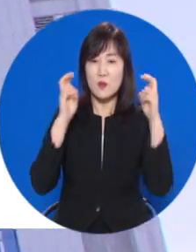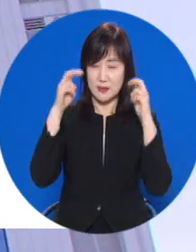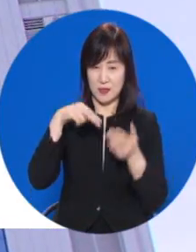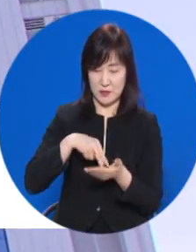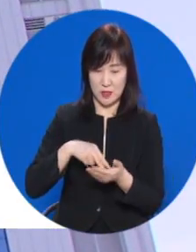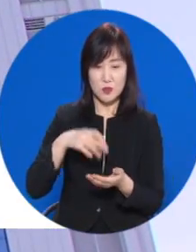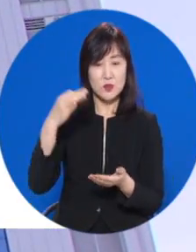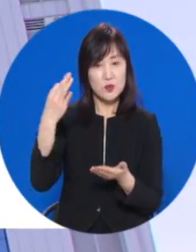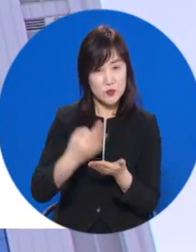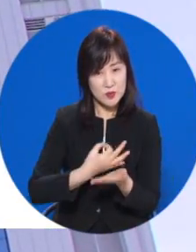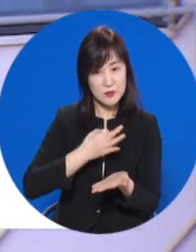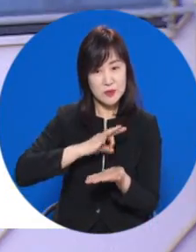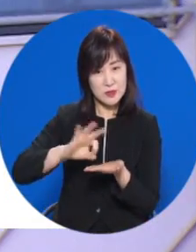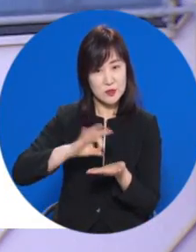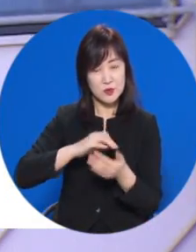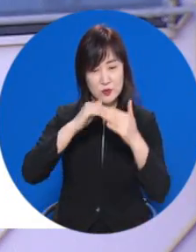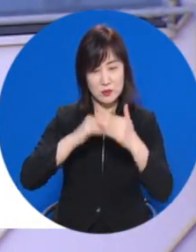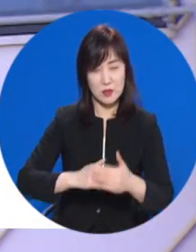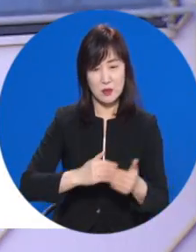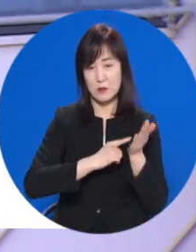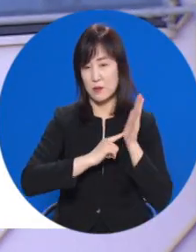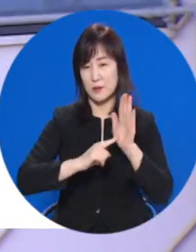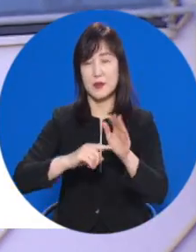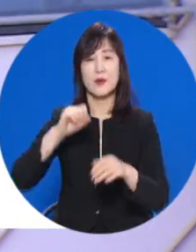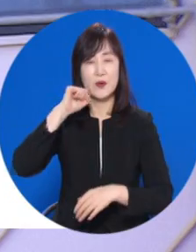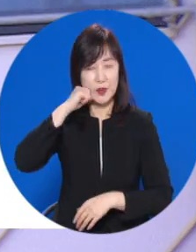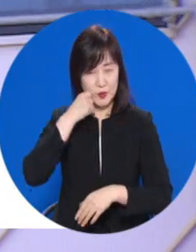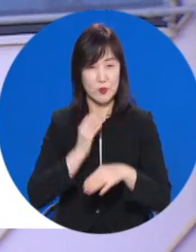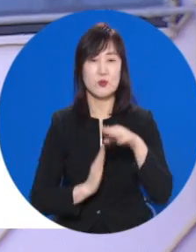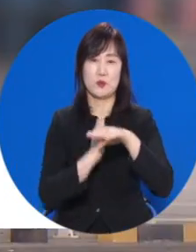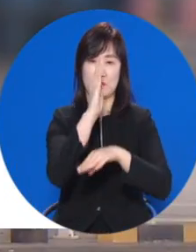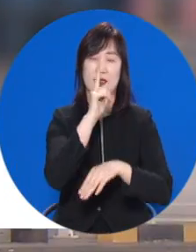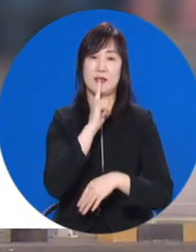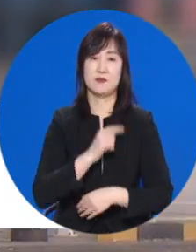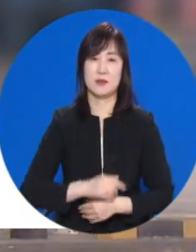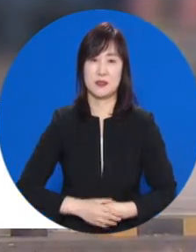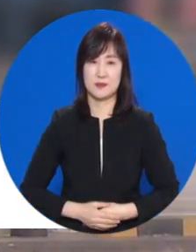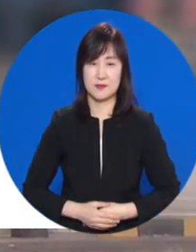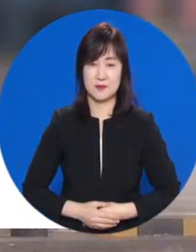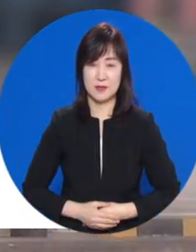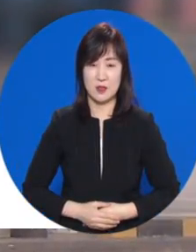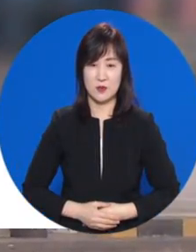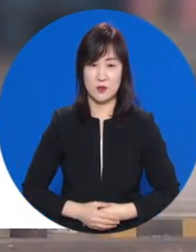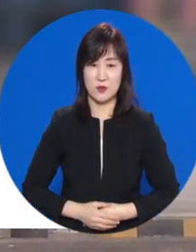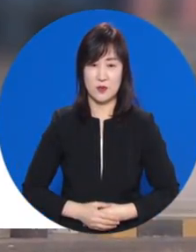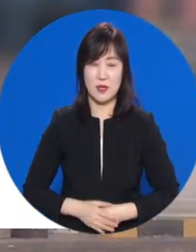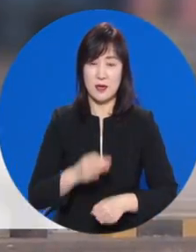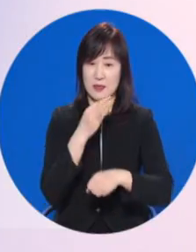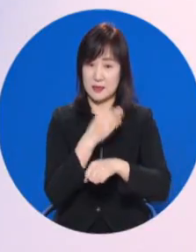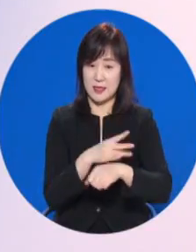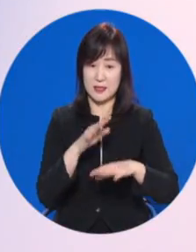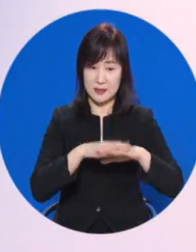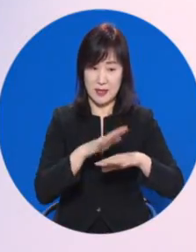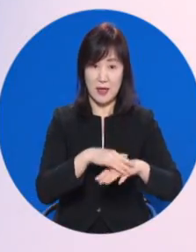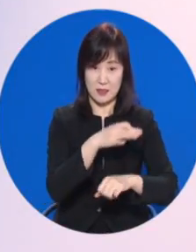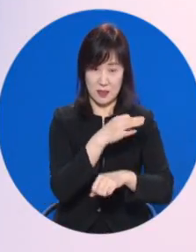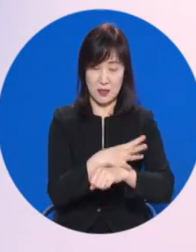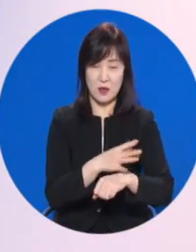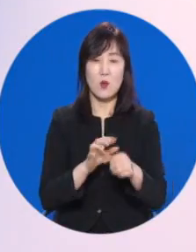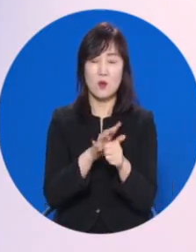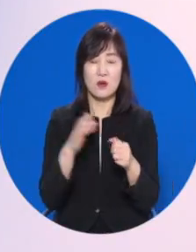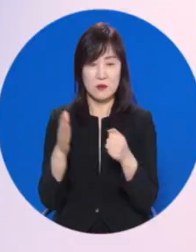수입과 지출 내역 제출은 과도한 요구라고 맞서고 있습니다. 또 낙찰된 리조트 부지도 코로나로